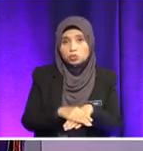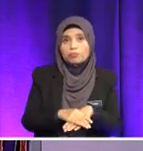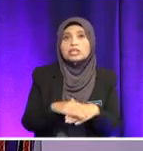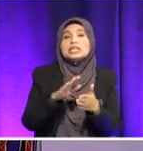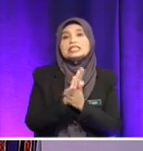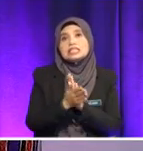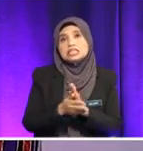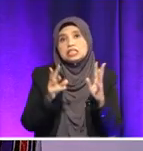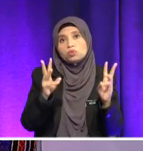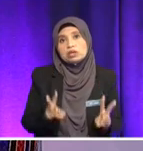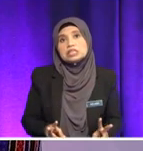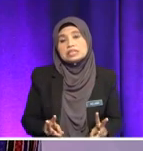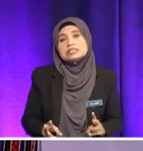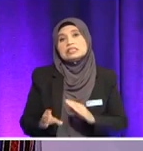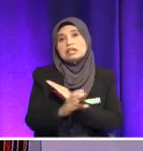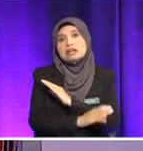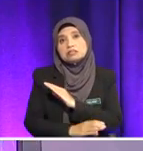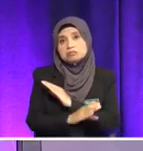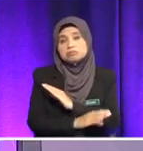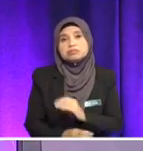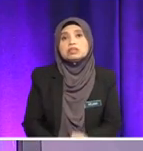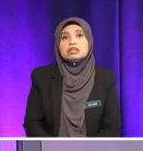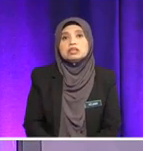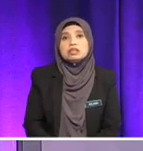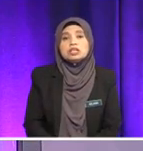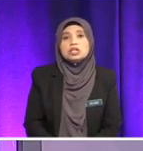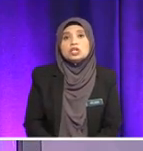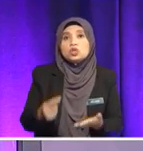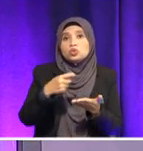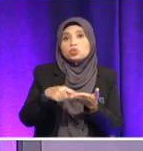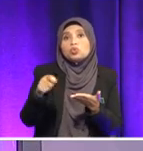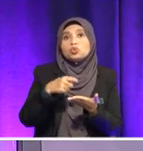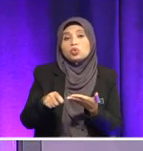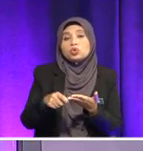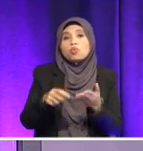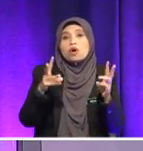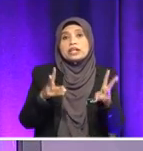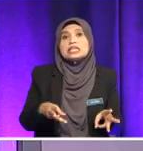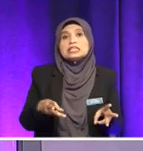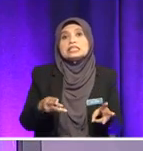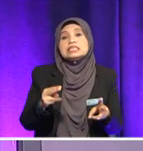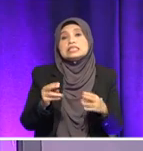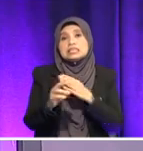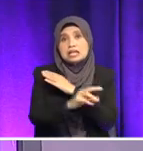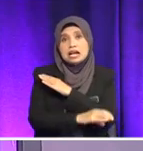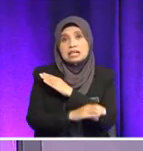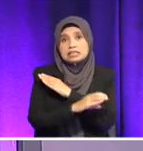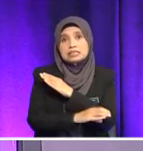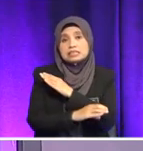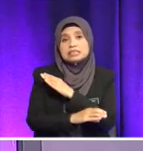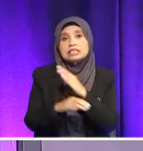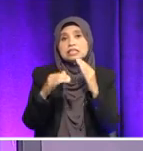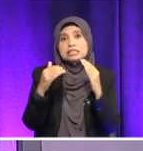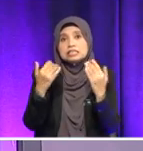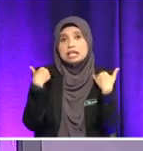rakyat persekutuan baik kemudian menuntut kedudukan kewarganegaraan mereka diteliti hah ya ndak jadi